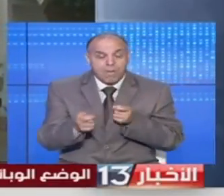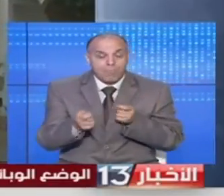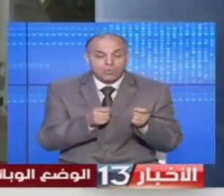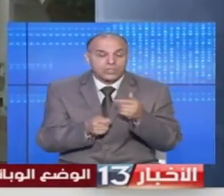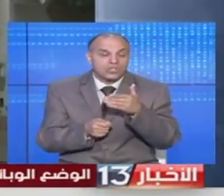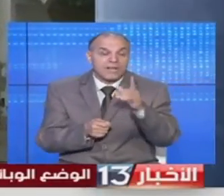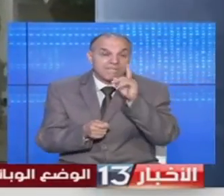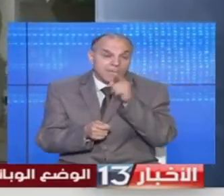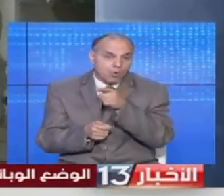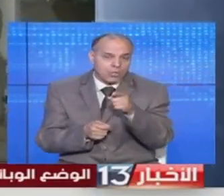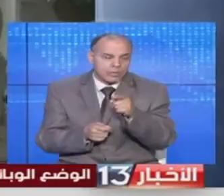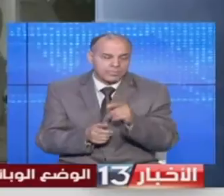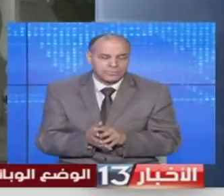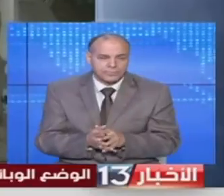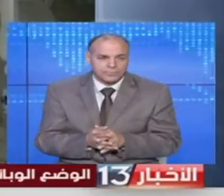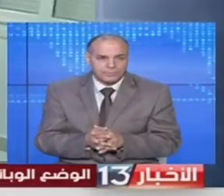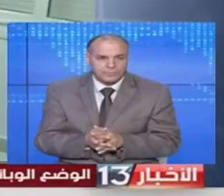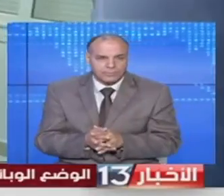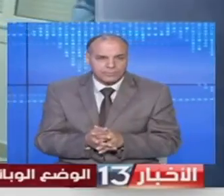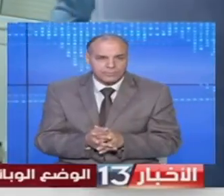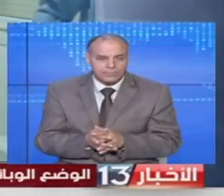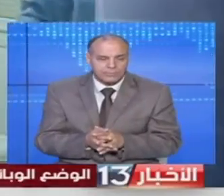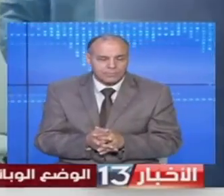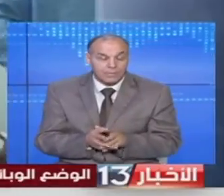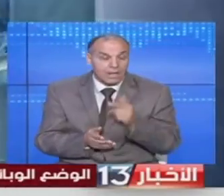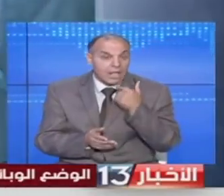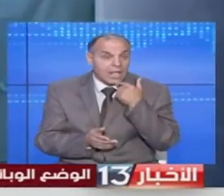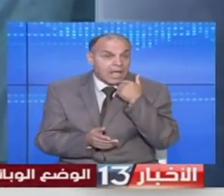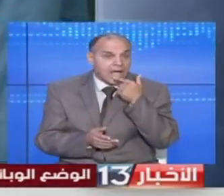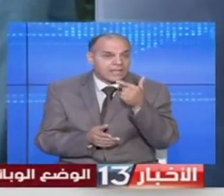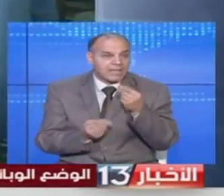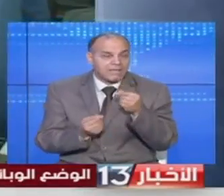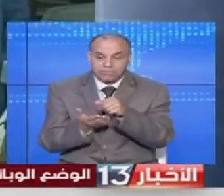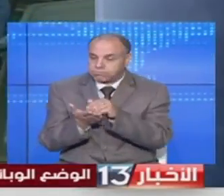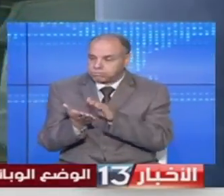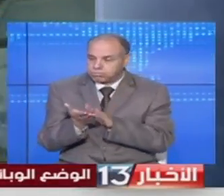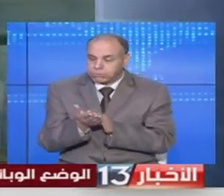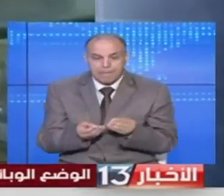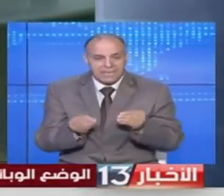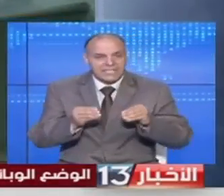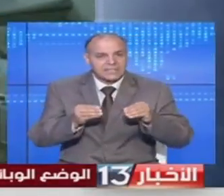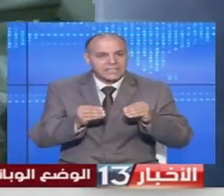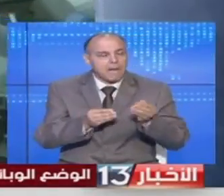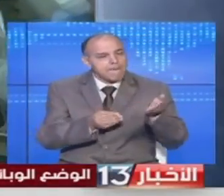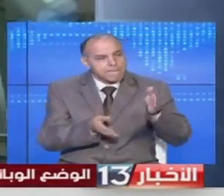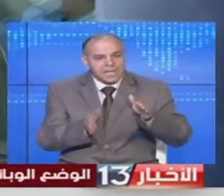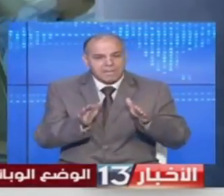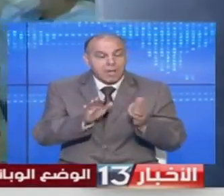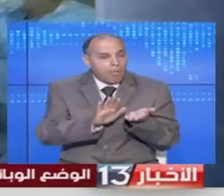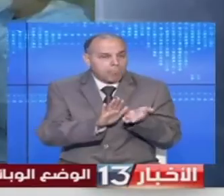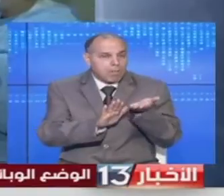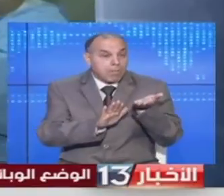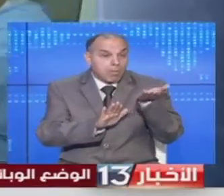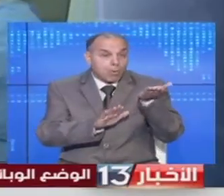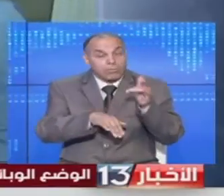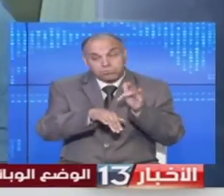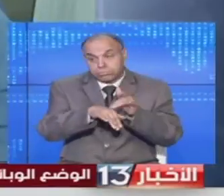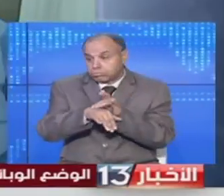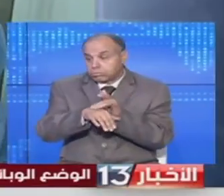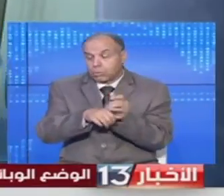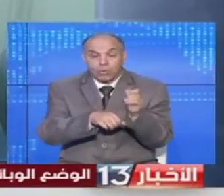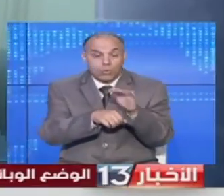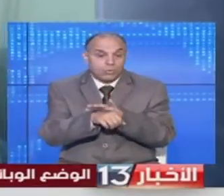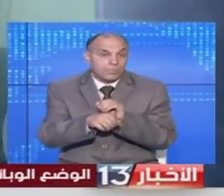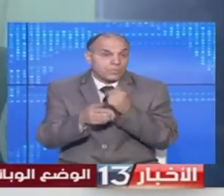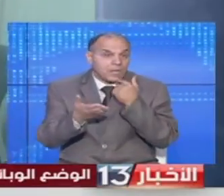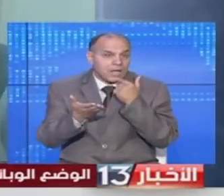الجهويه للصحه نبيل جدور متوازيا مع تسجيل المزيد من الوفايات وارتفاع نسق اصابه توفيت